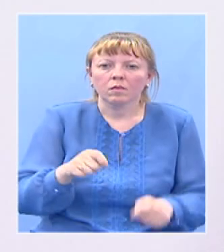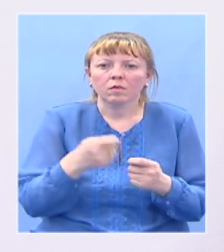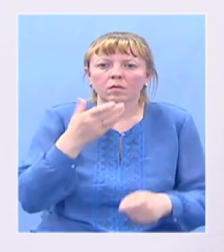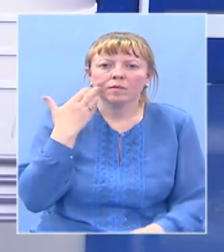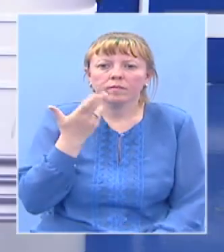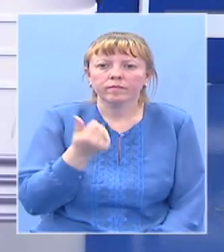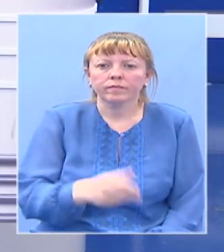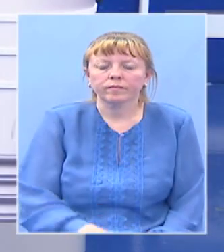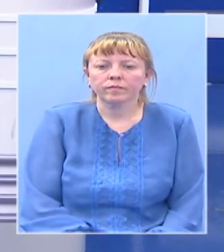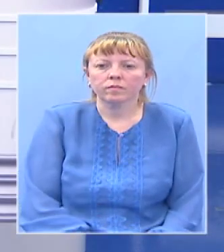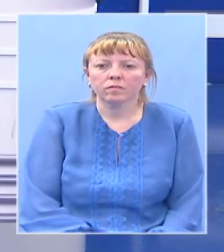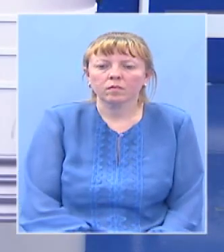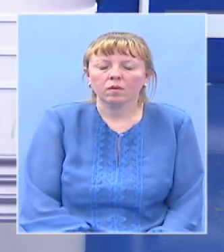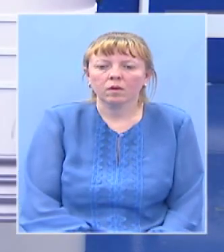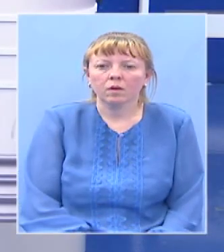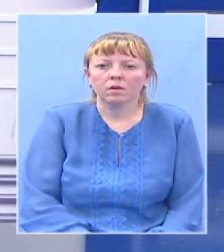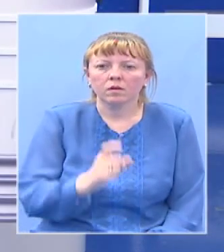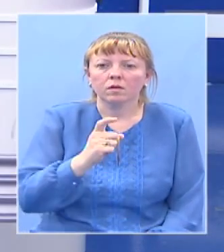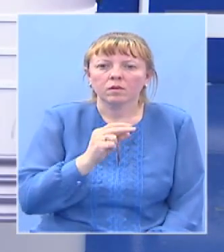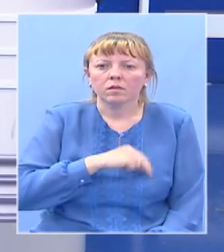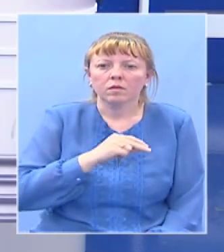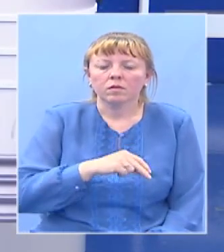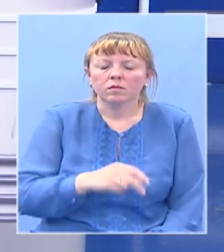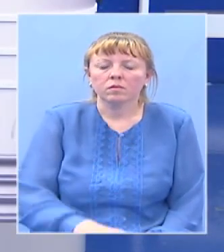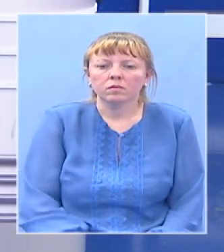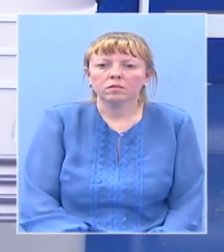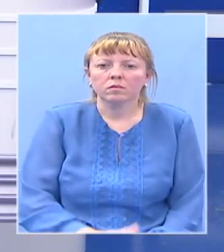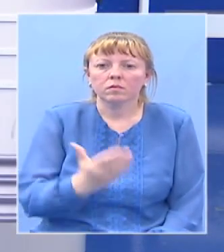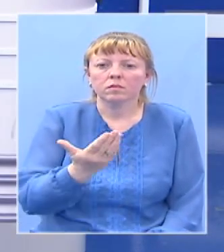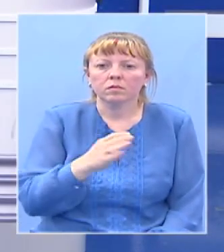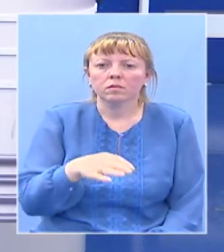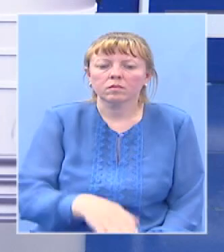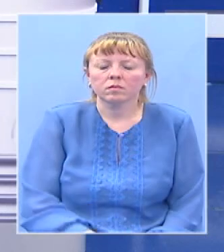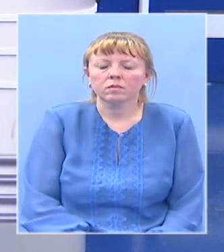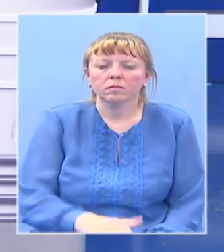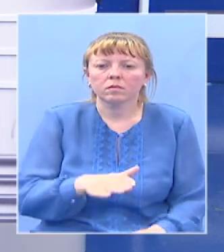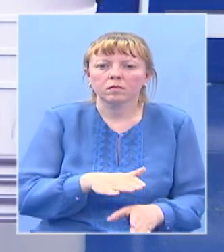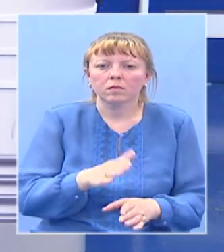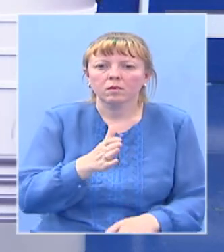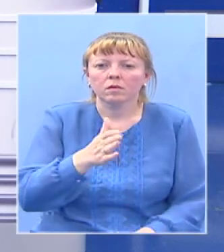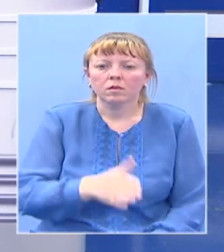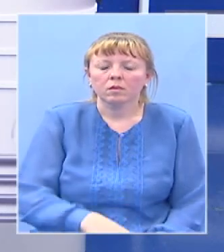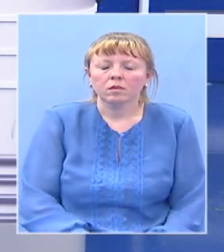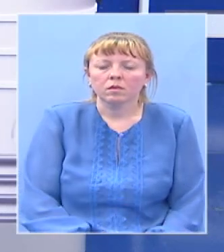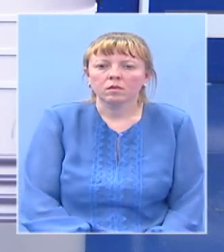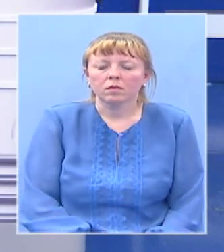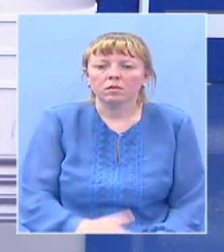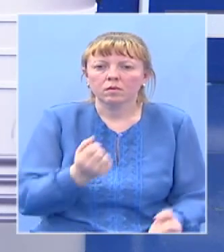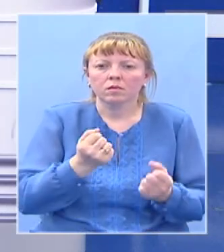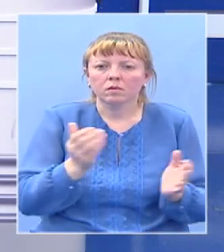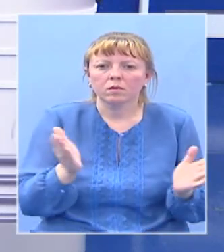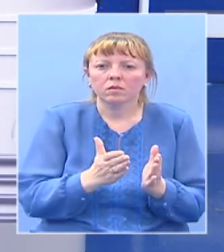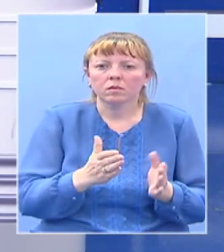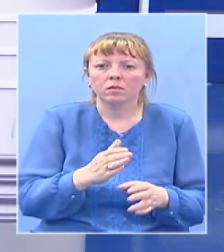наверное да вот какая профилактическая работа проводится Вами чтобы в будущем как бы водители меньше